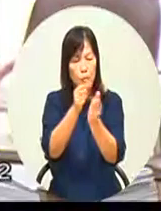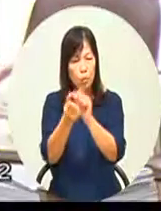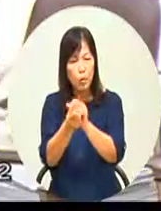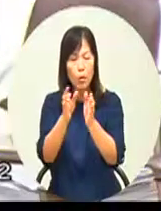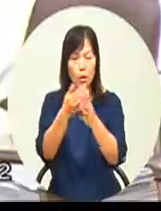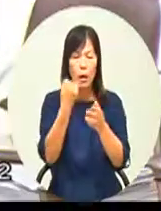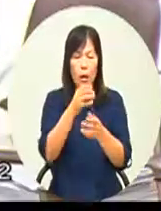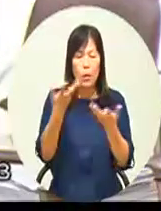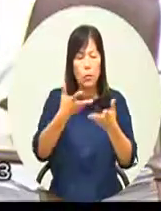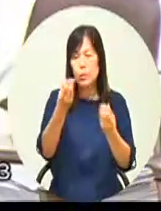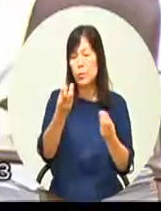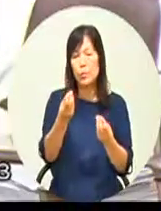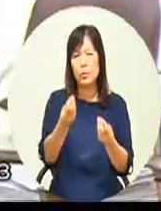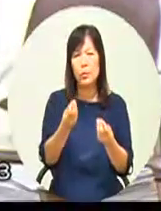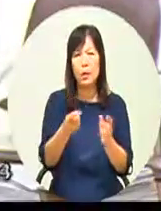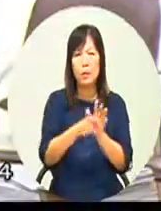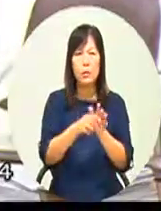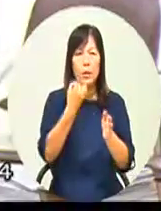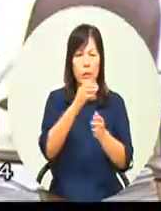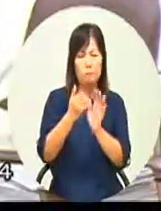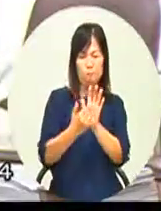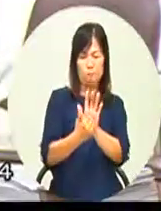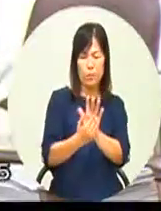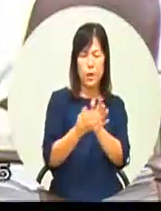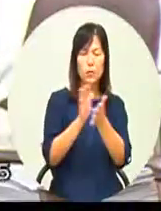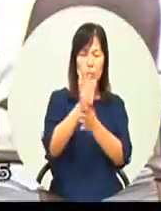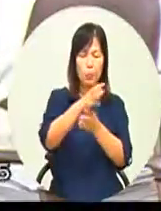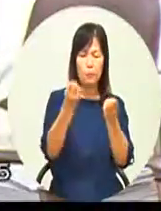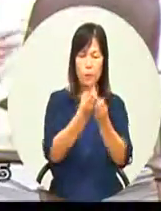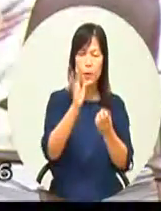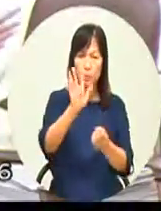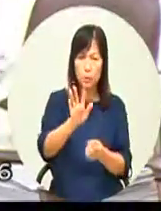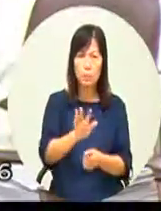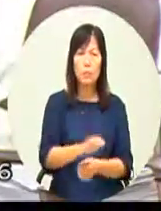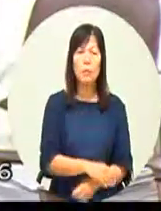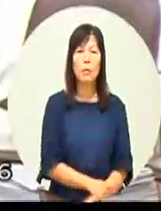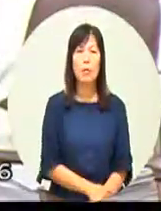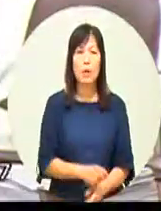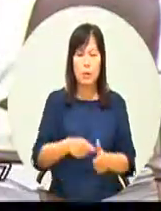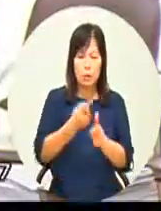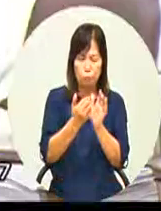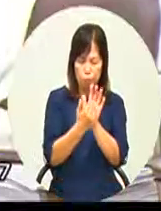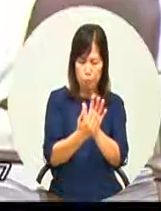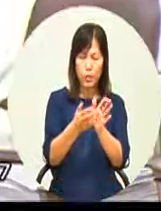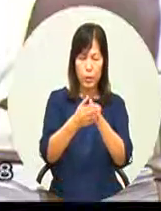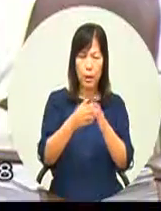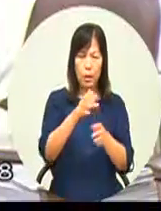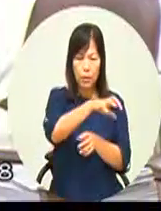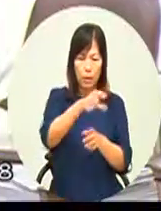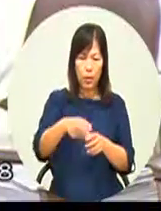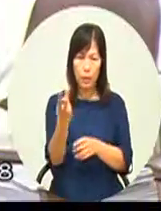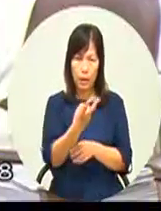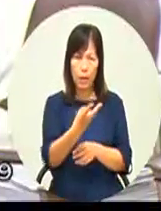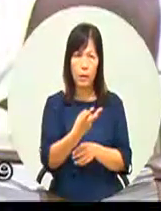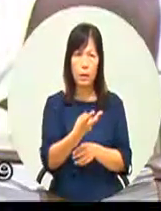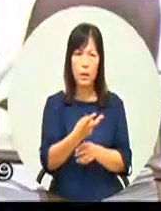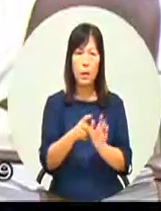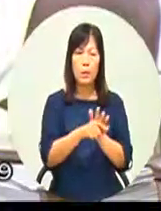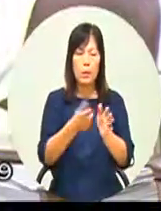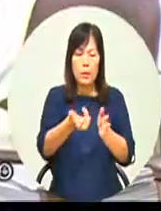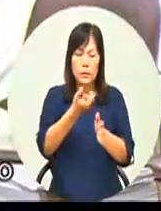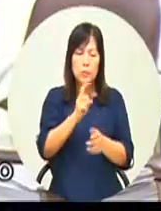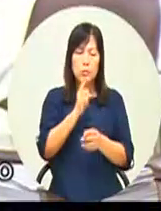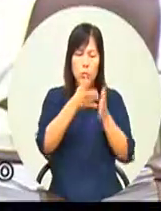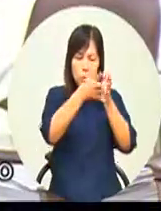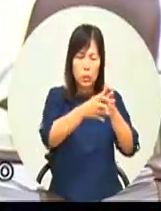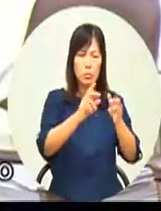题，但是我们要防范未然你们一定要两个局处就捷运局，那我当时我都针